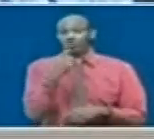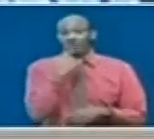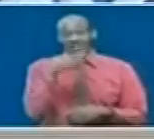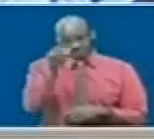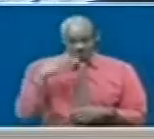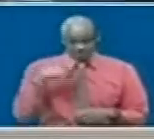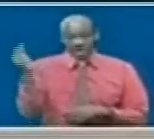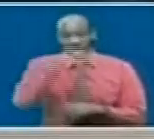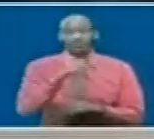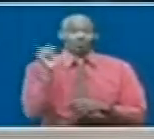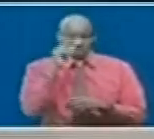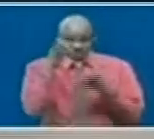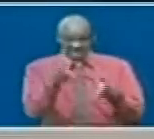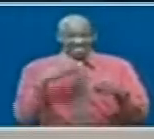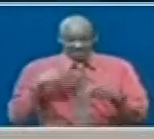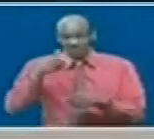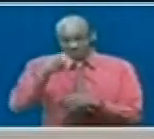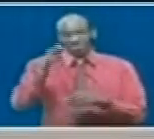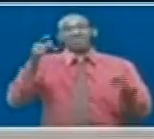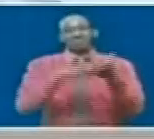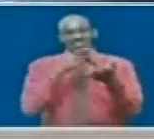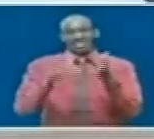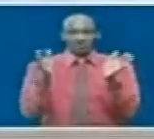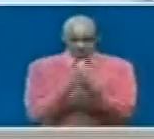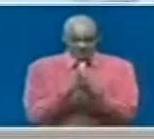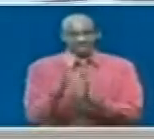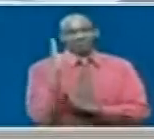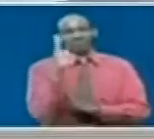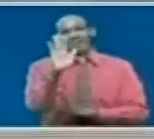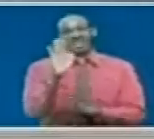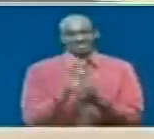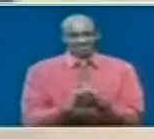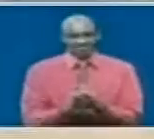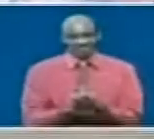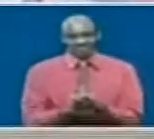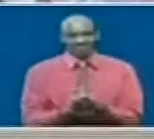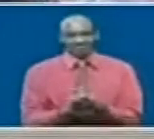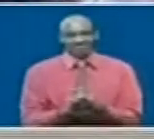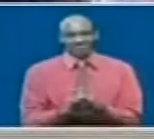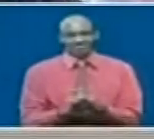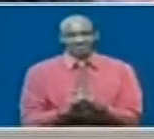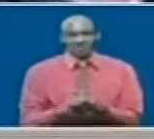aletwa hapa Nairobi kwa matibabu baada ya kupigwa risasi kimakosa pajani mwake na mlinzi wake.